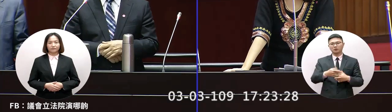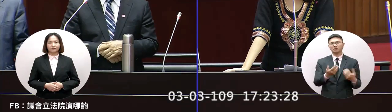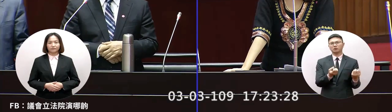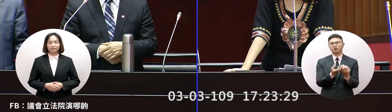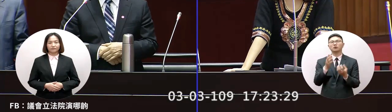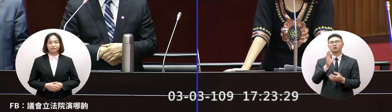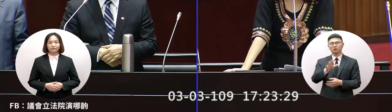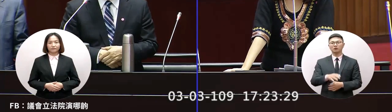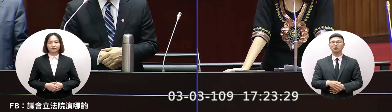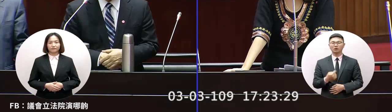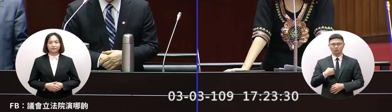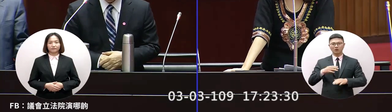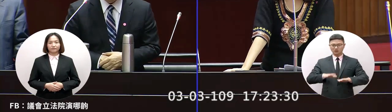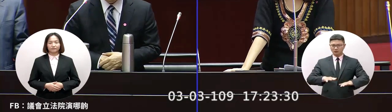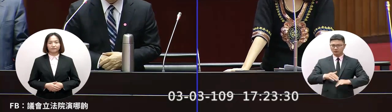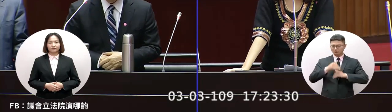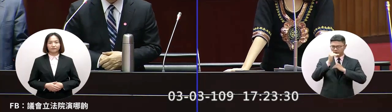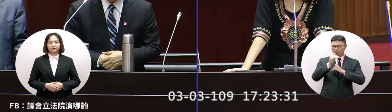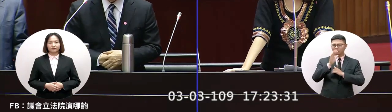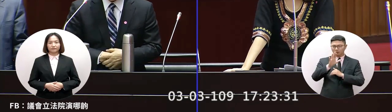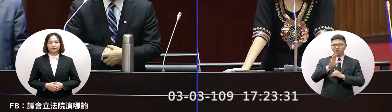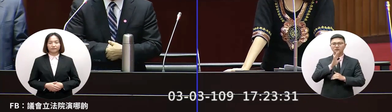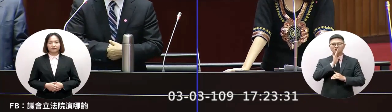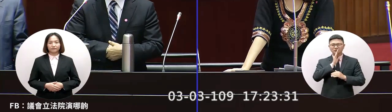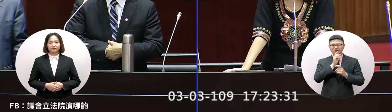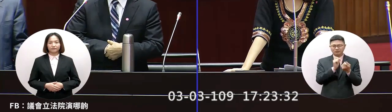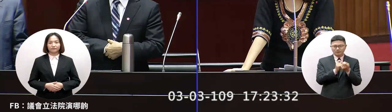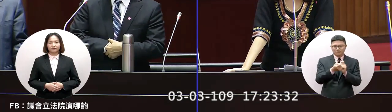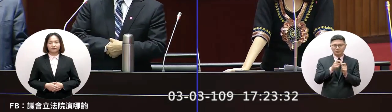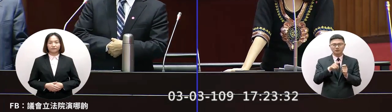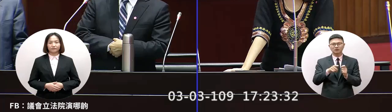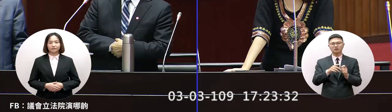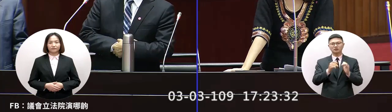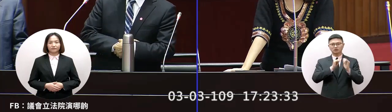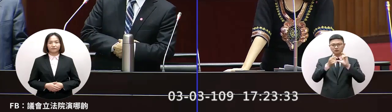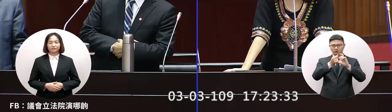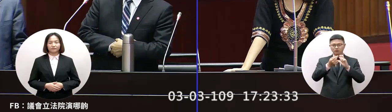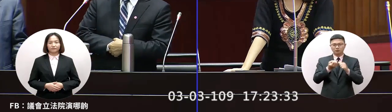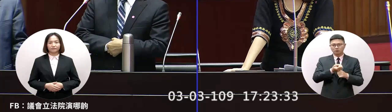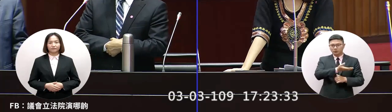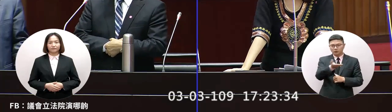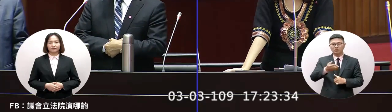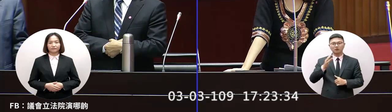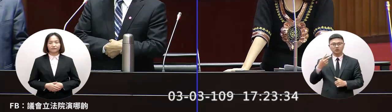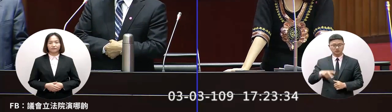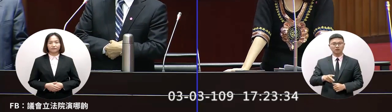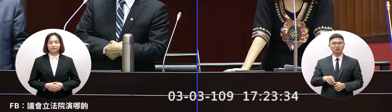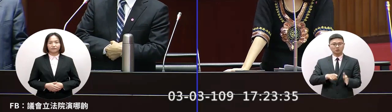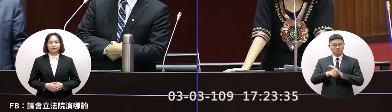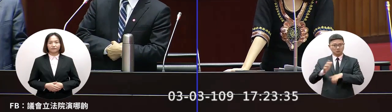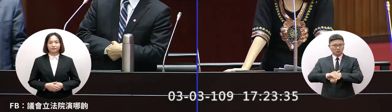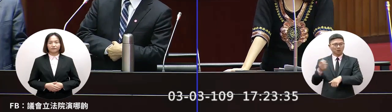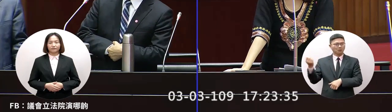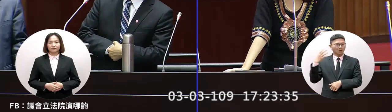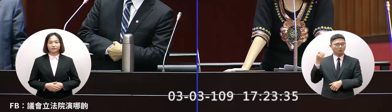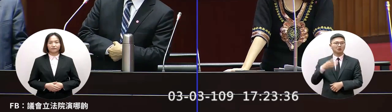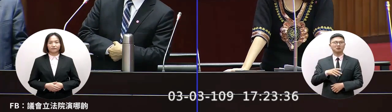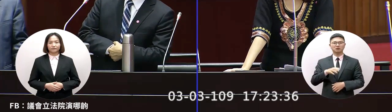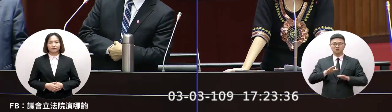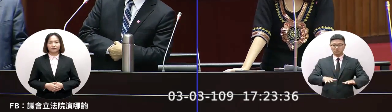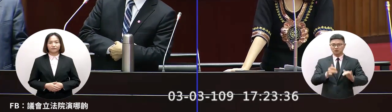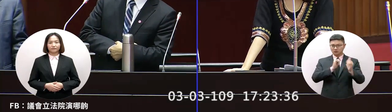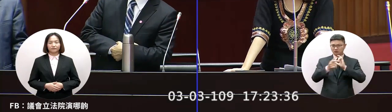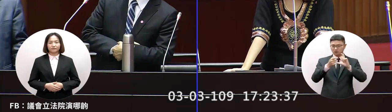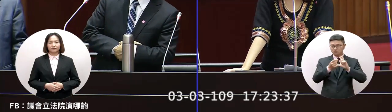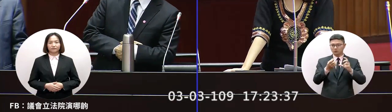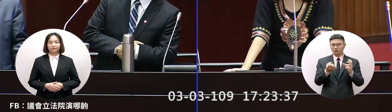在目前都还是有限度的社区感染，但是因为我们听了所有的专家都告诉我们说，社区感染